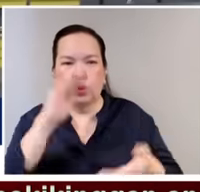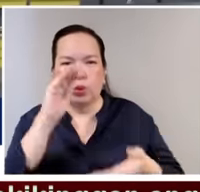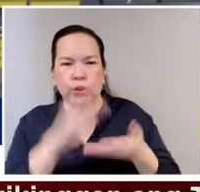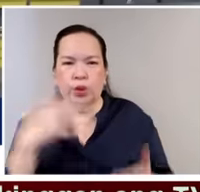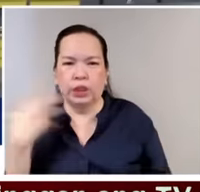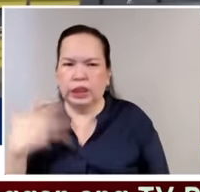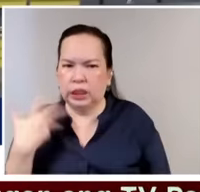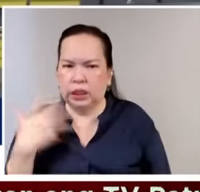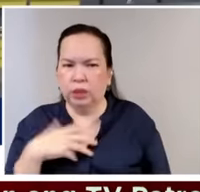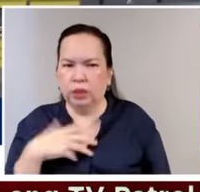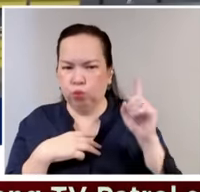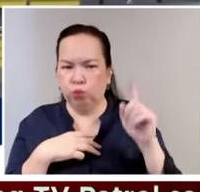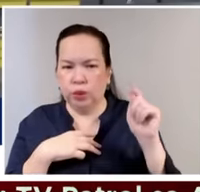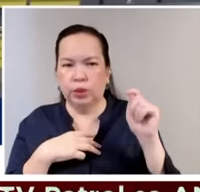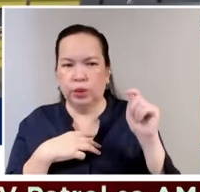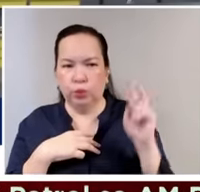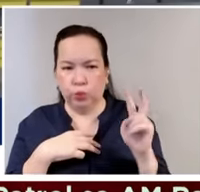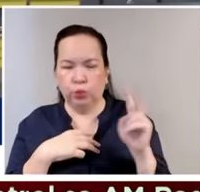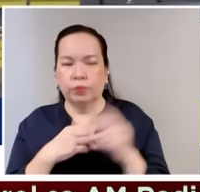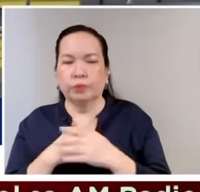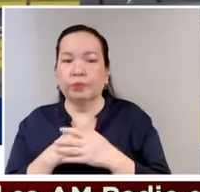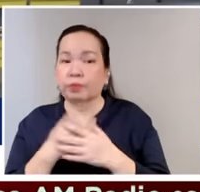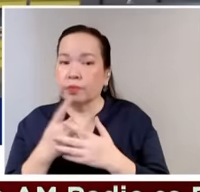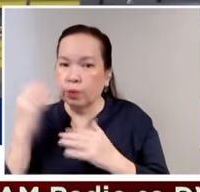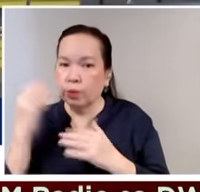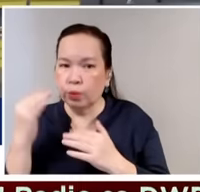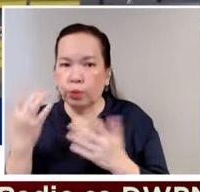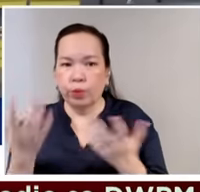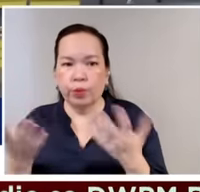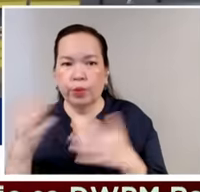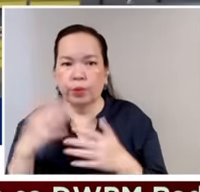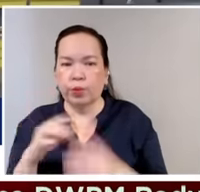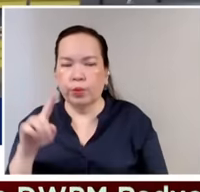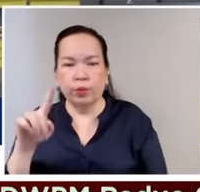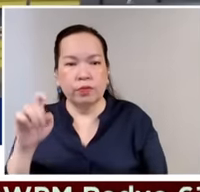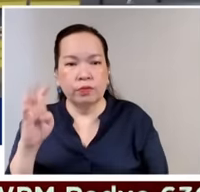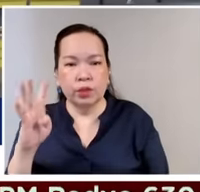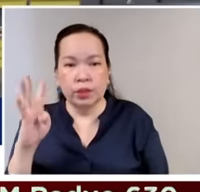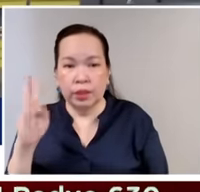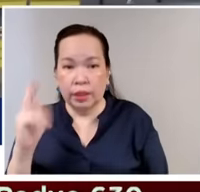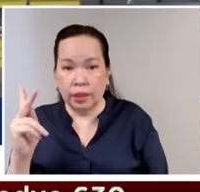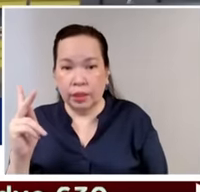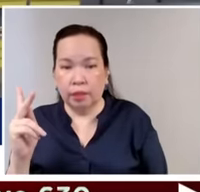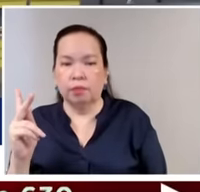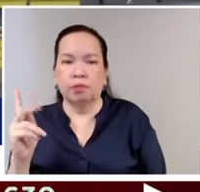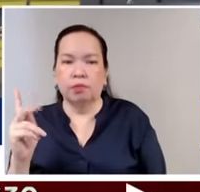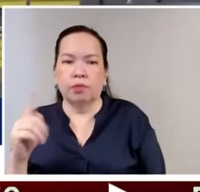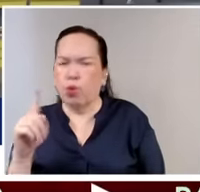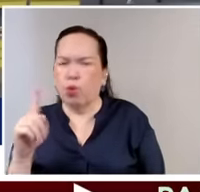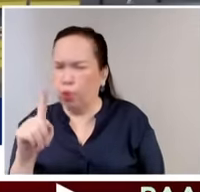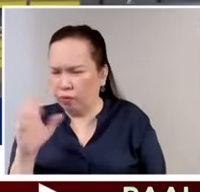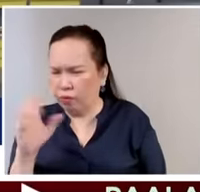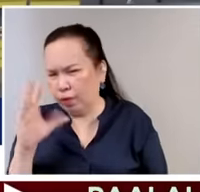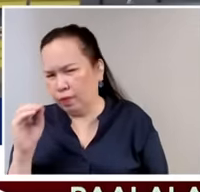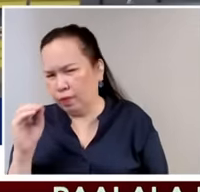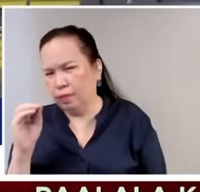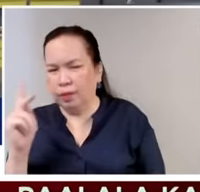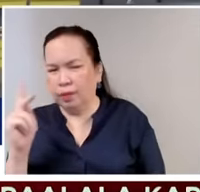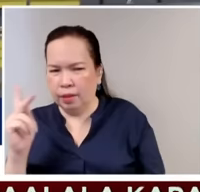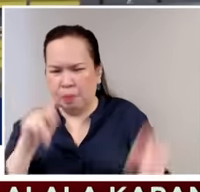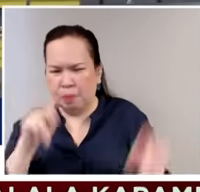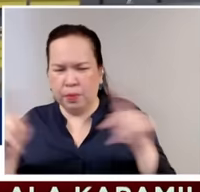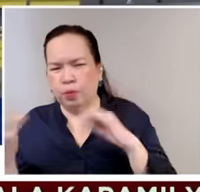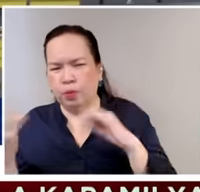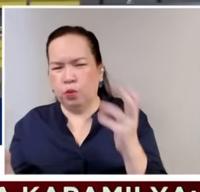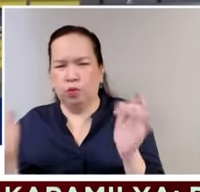init kanina. Inaasahan naman na aabot ng 140,000 hanggang 150,000 ang bilang ng mga pasaherong